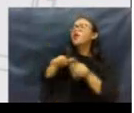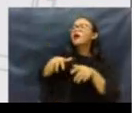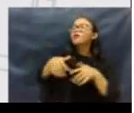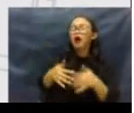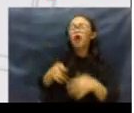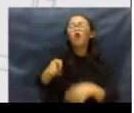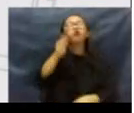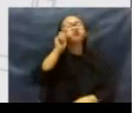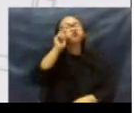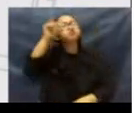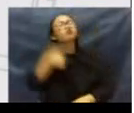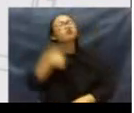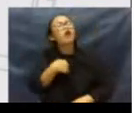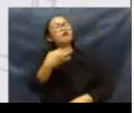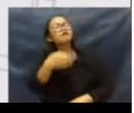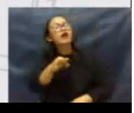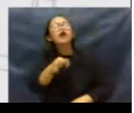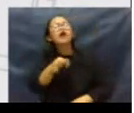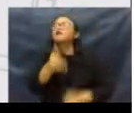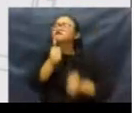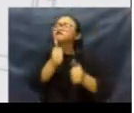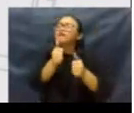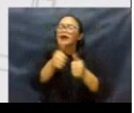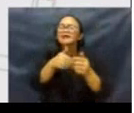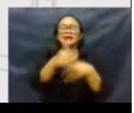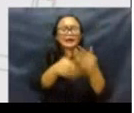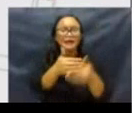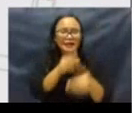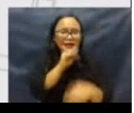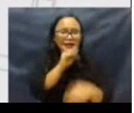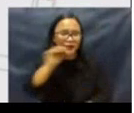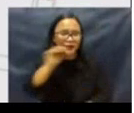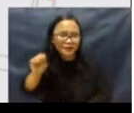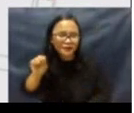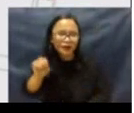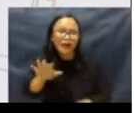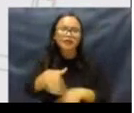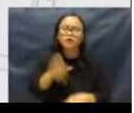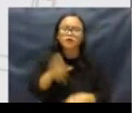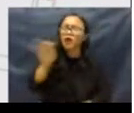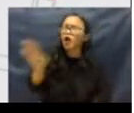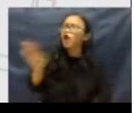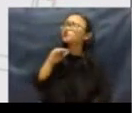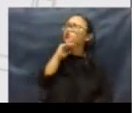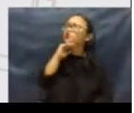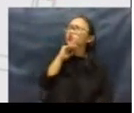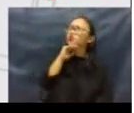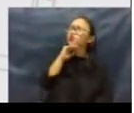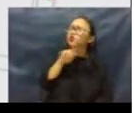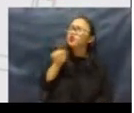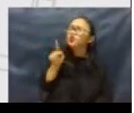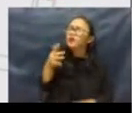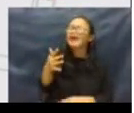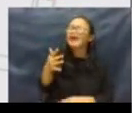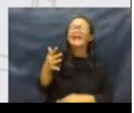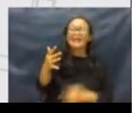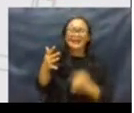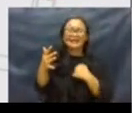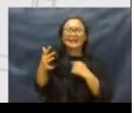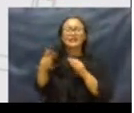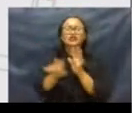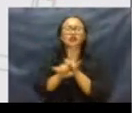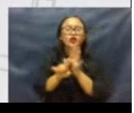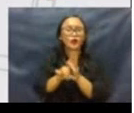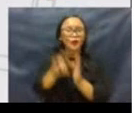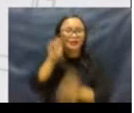bahwa kemudian saya lanjutkan. Tunggu, kan begini-begini-begini, nah itu adalah contoh saya sadar.